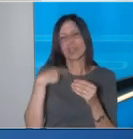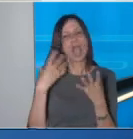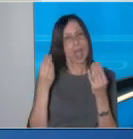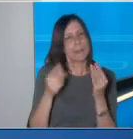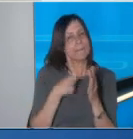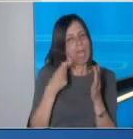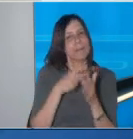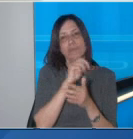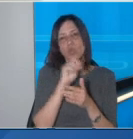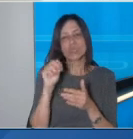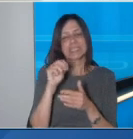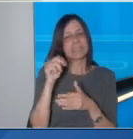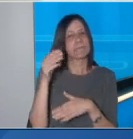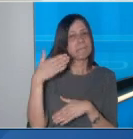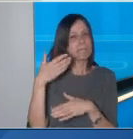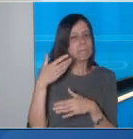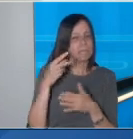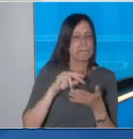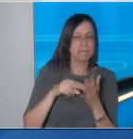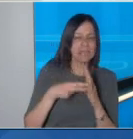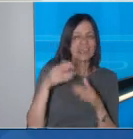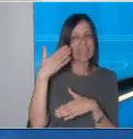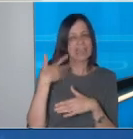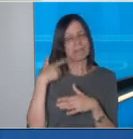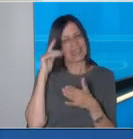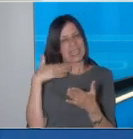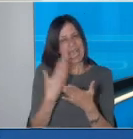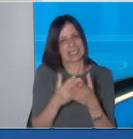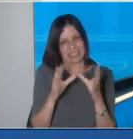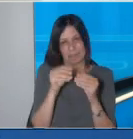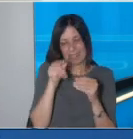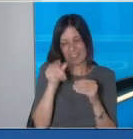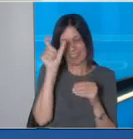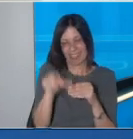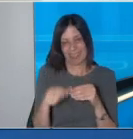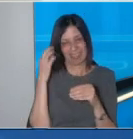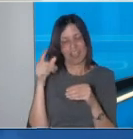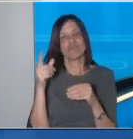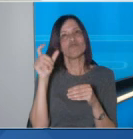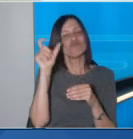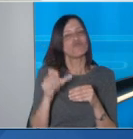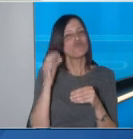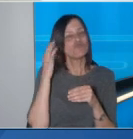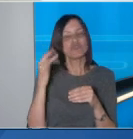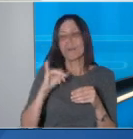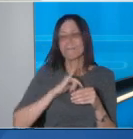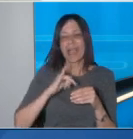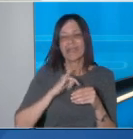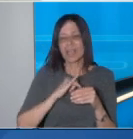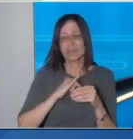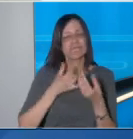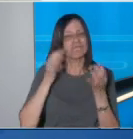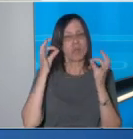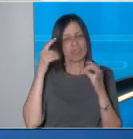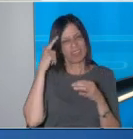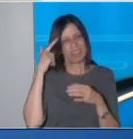פעמים בנושאים מדיניים, ולא רק התייעצתי איתה, אני חושבת שאישה מרתקת ויוצאת דופן